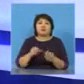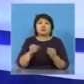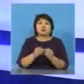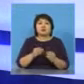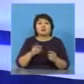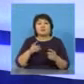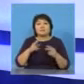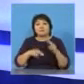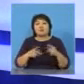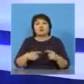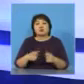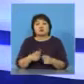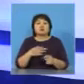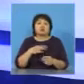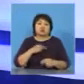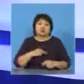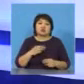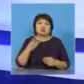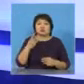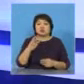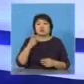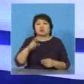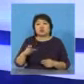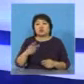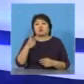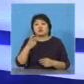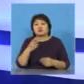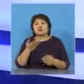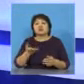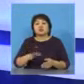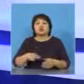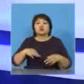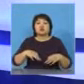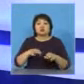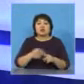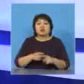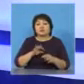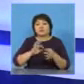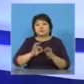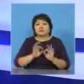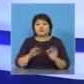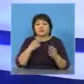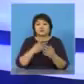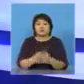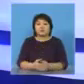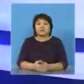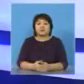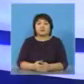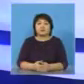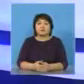10 подрядных организаций. Задействованы 300 человек и 200 единиц техники. Анастасия Евсеева продолжит